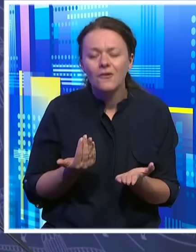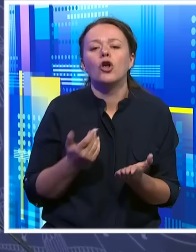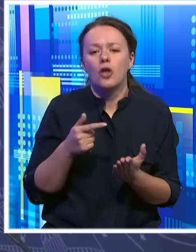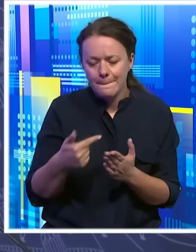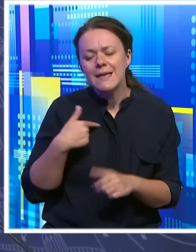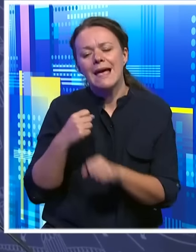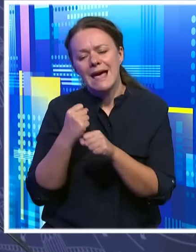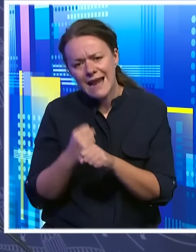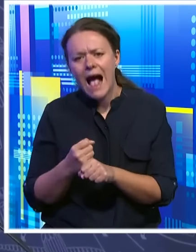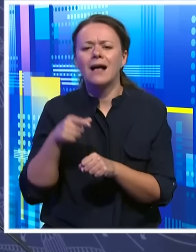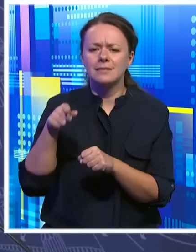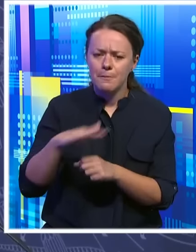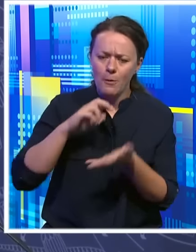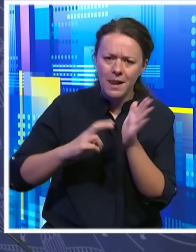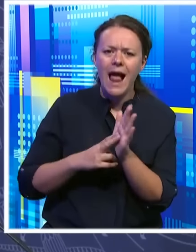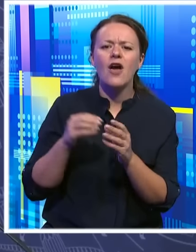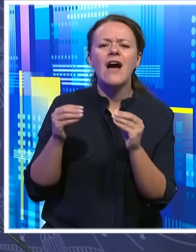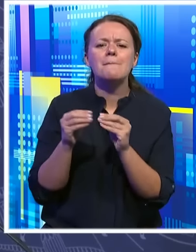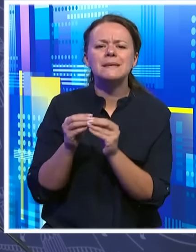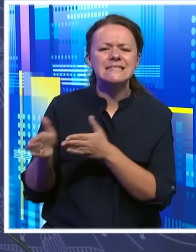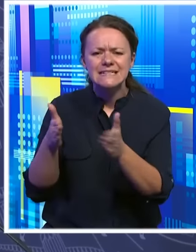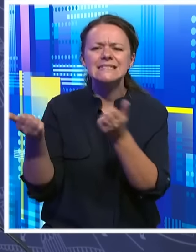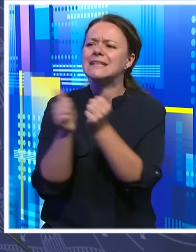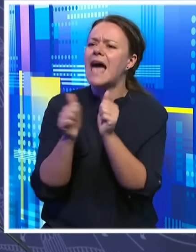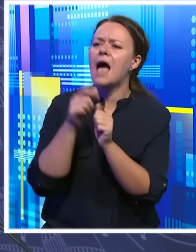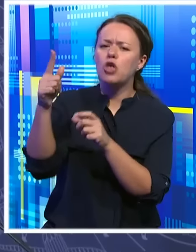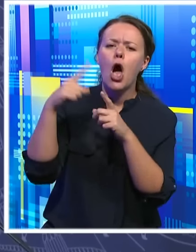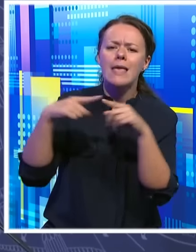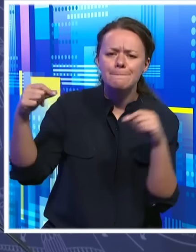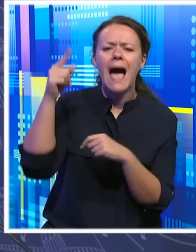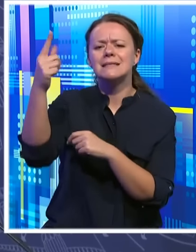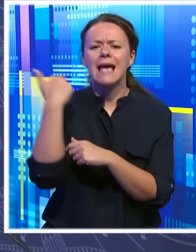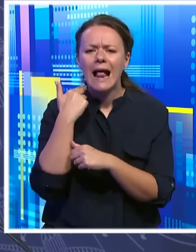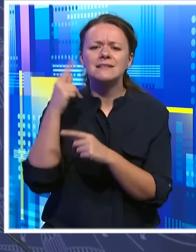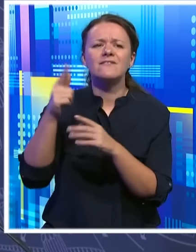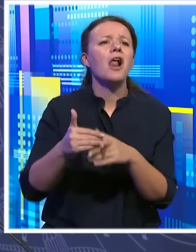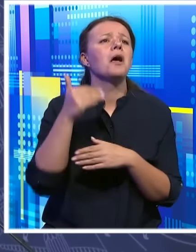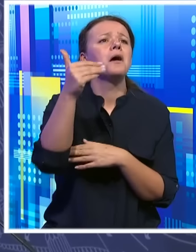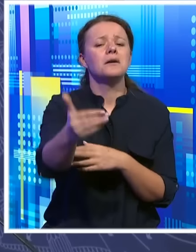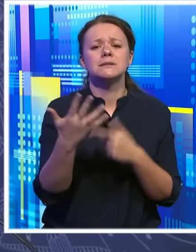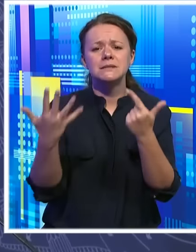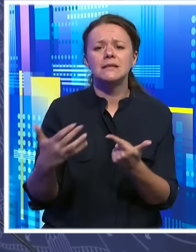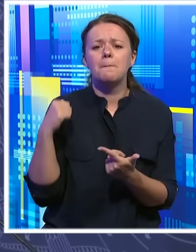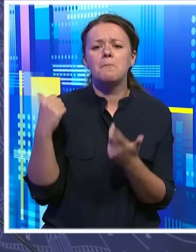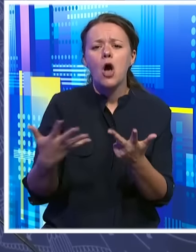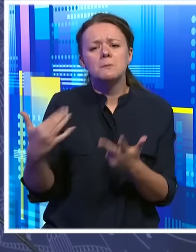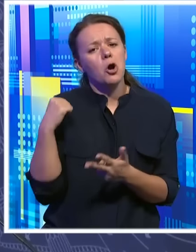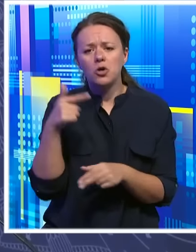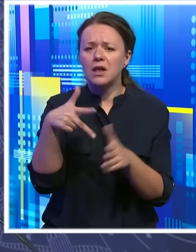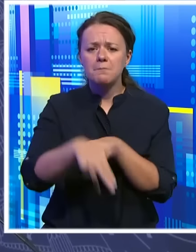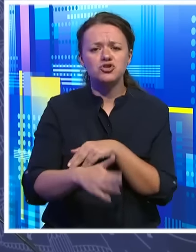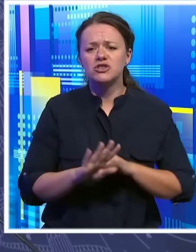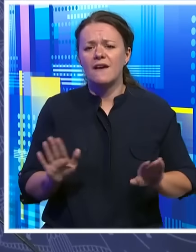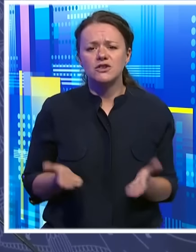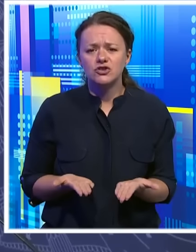radimo mi oko Bistrice i sa Japancima i sa Englezima, ali to će biti ljudi gotovo tek za 7 ili 8 godina. I